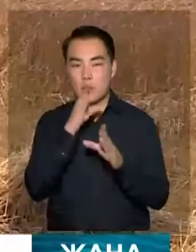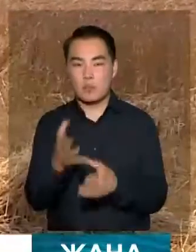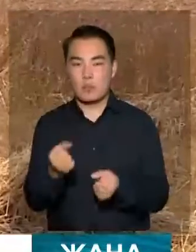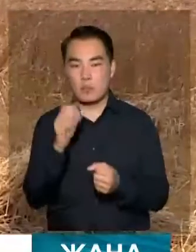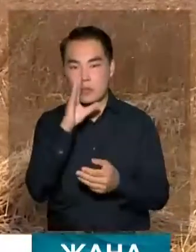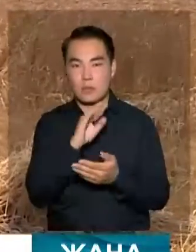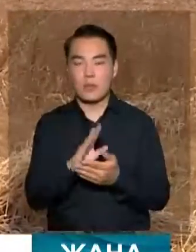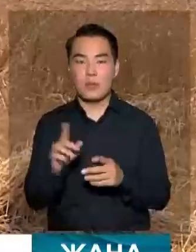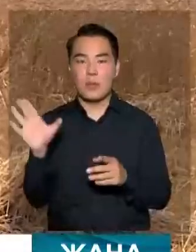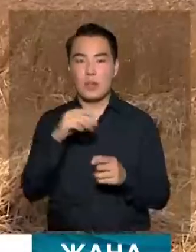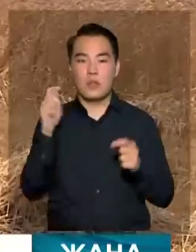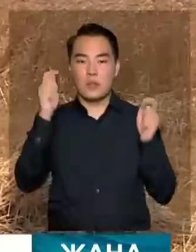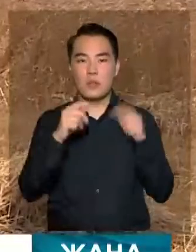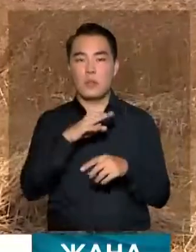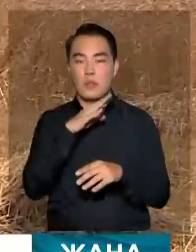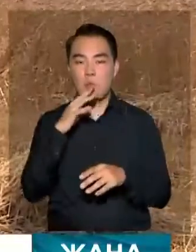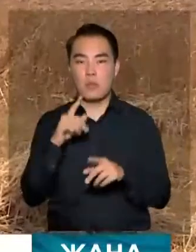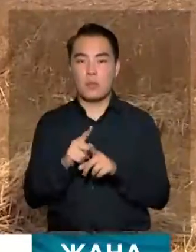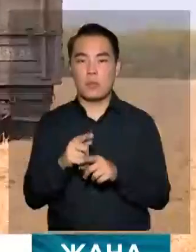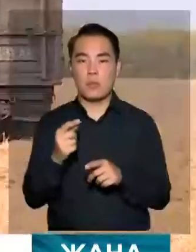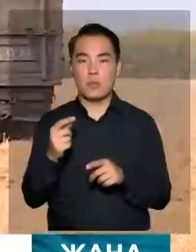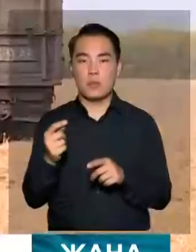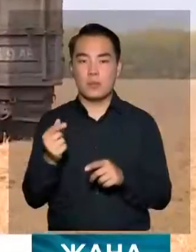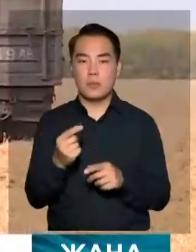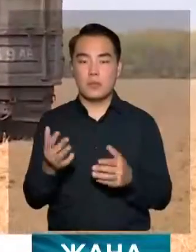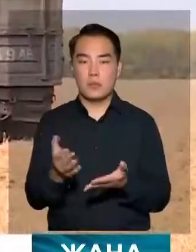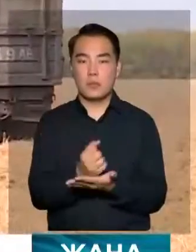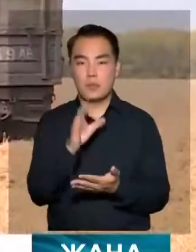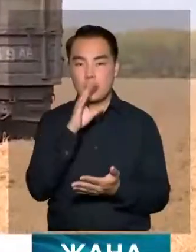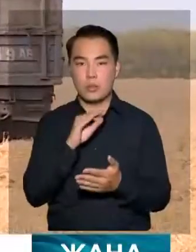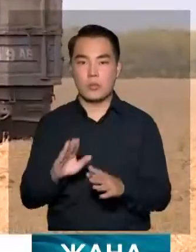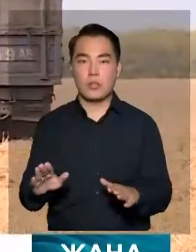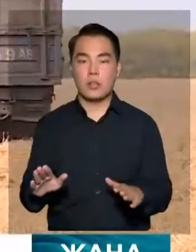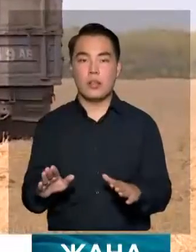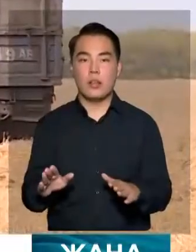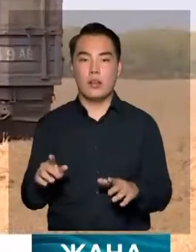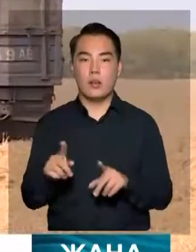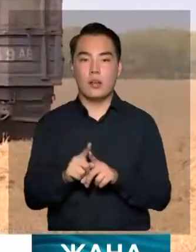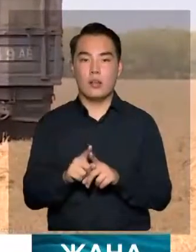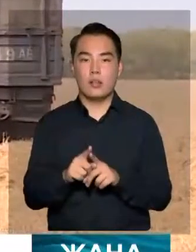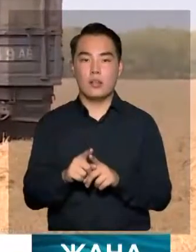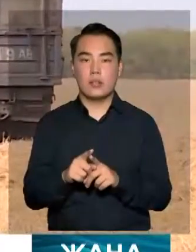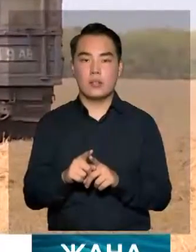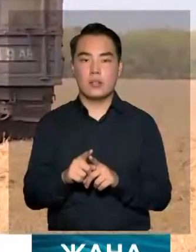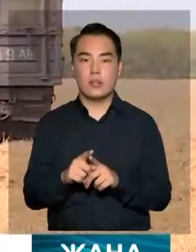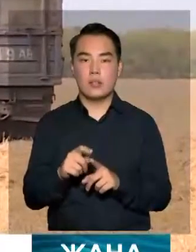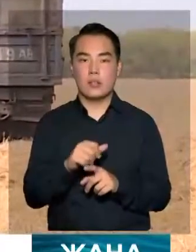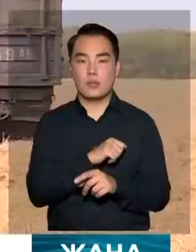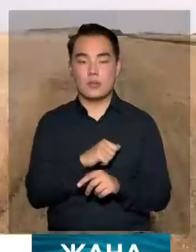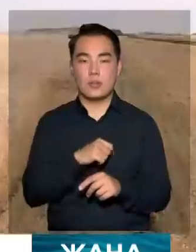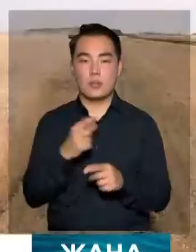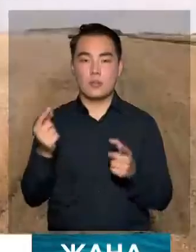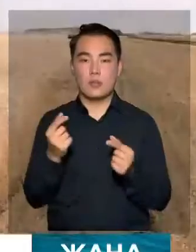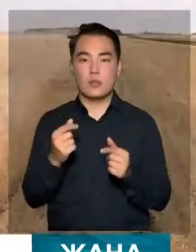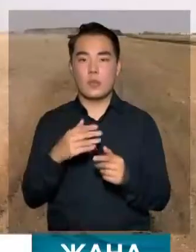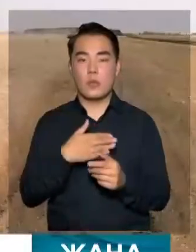арқасында жағдай едәуір тұрақталды. Шаруа қожалықтары жыл сайын әлеуметтік маңызы бар дақылдар үшін егіс алқаптарының санын